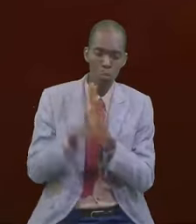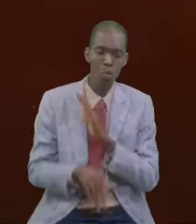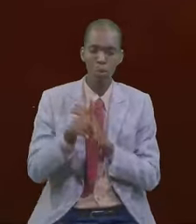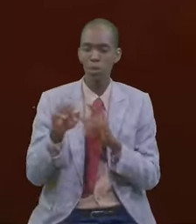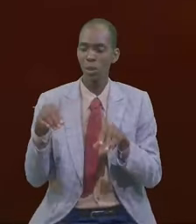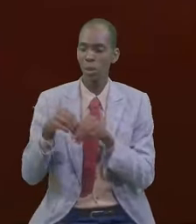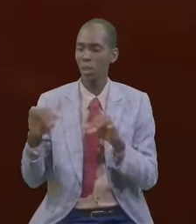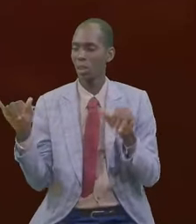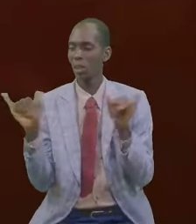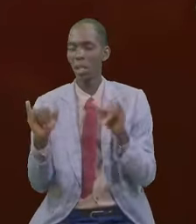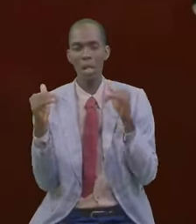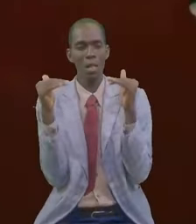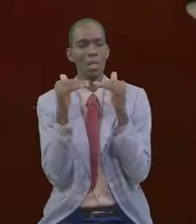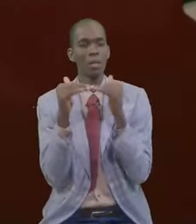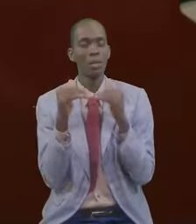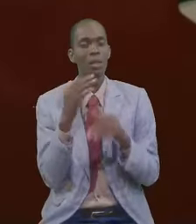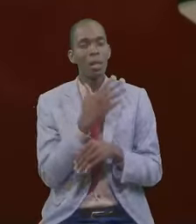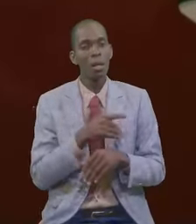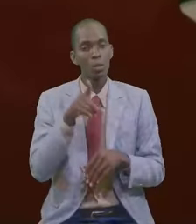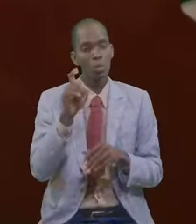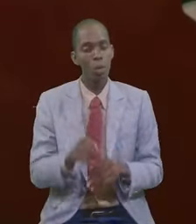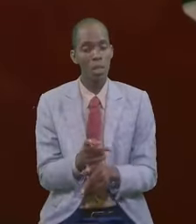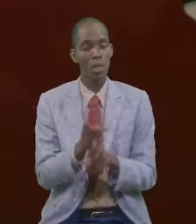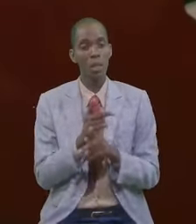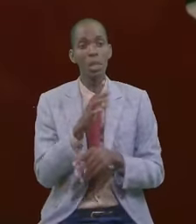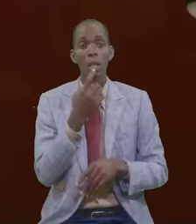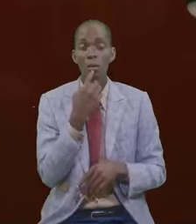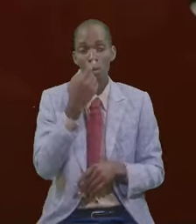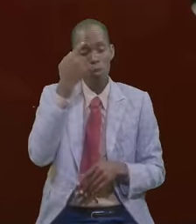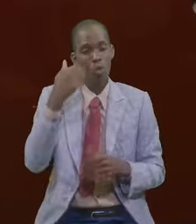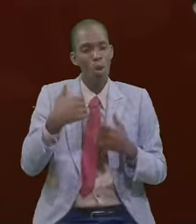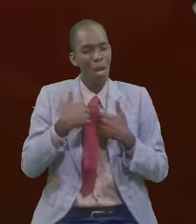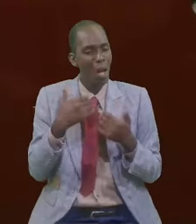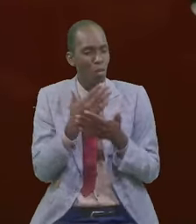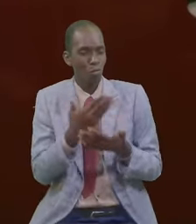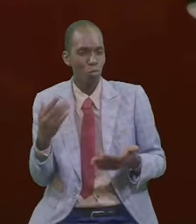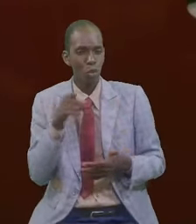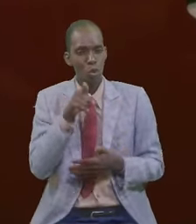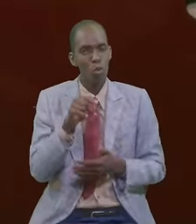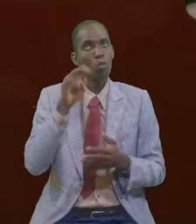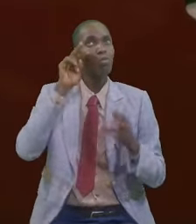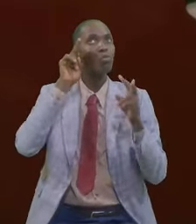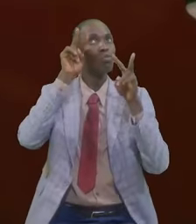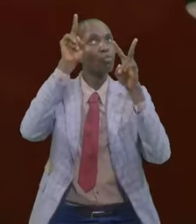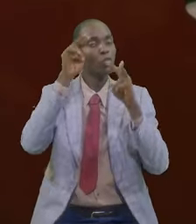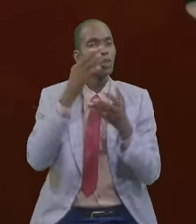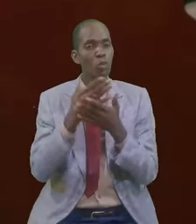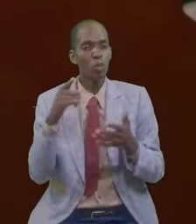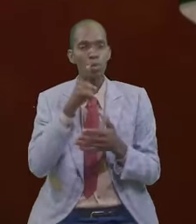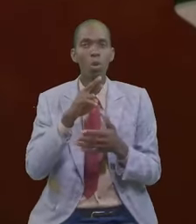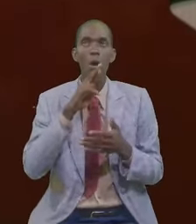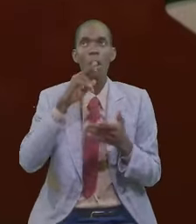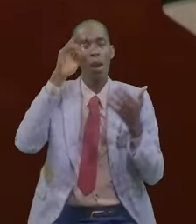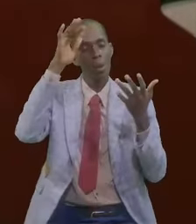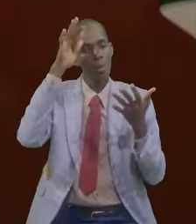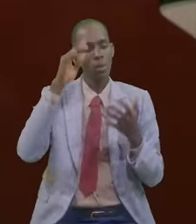son niveau et vous brider votre langue parce que vous avez quelque chose que vous cherchez. Vous avez quelque chose sur